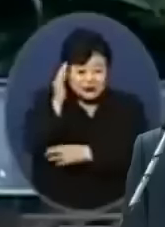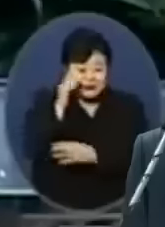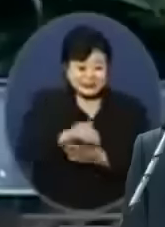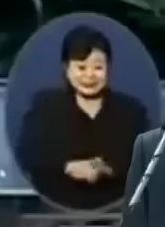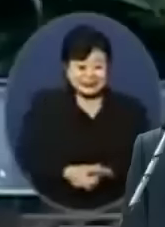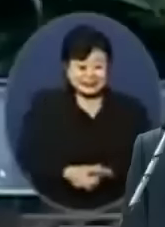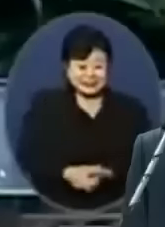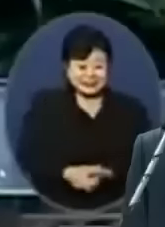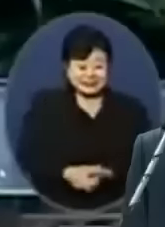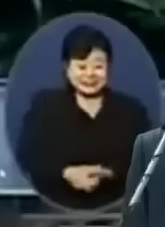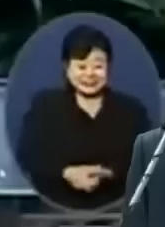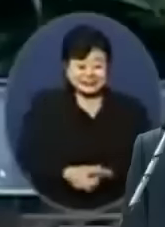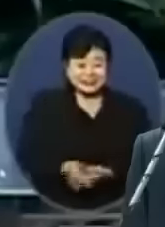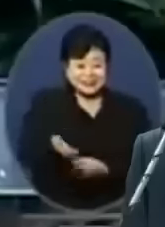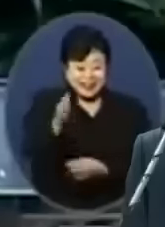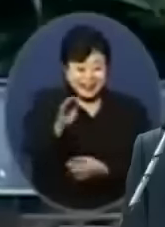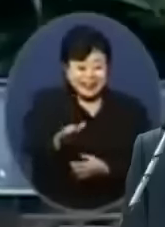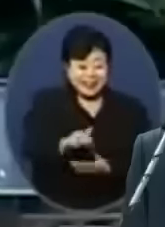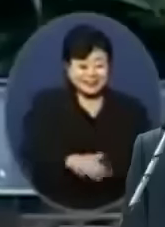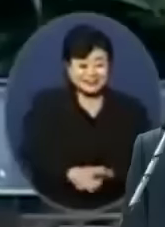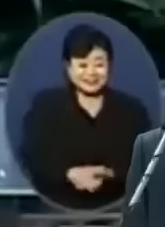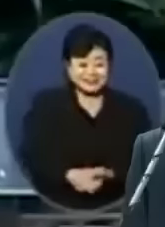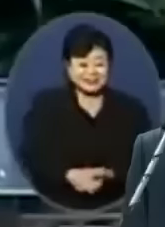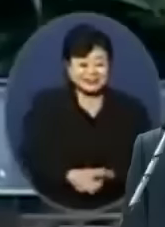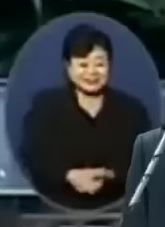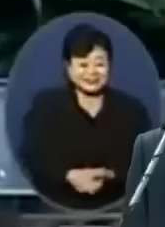했습니다. 그런데